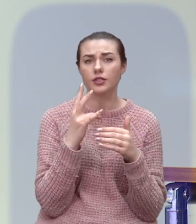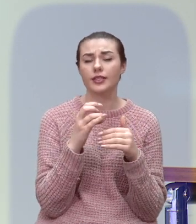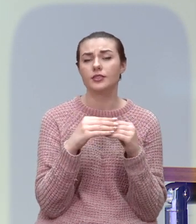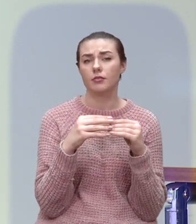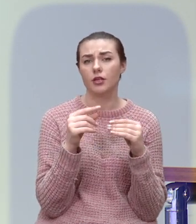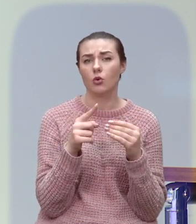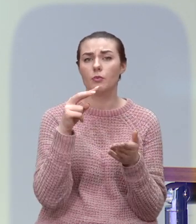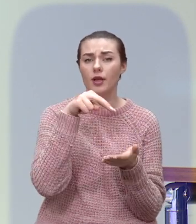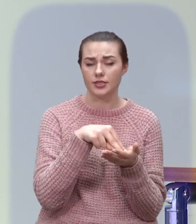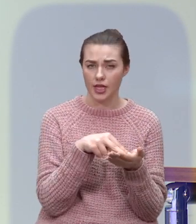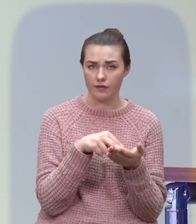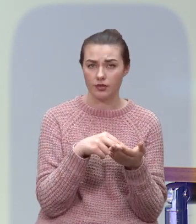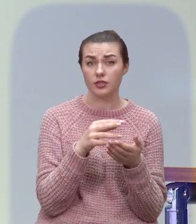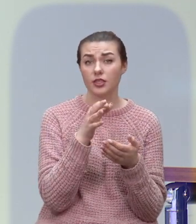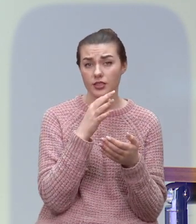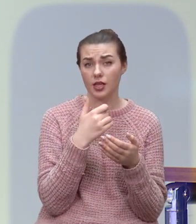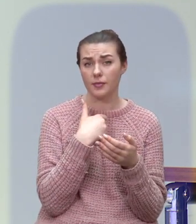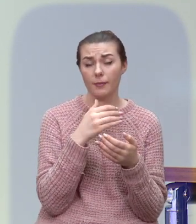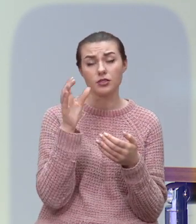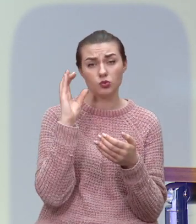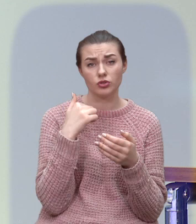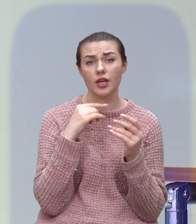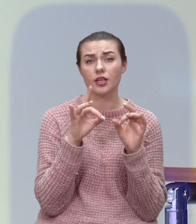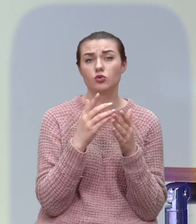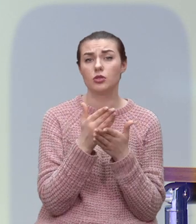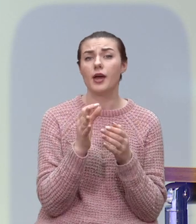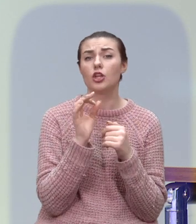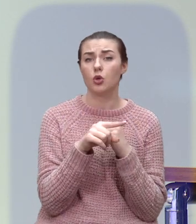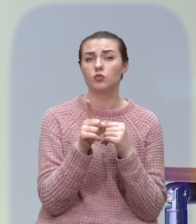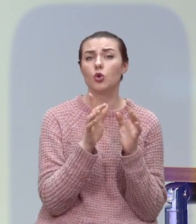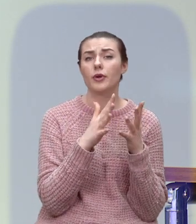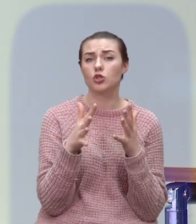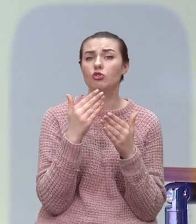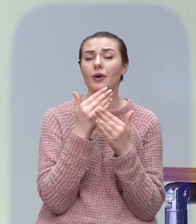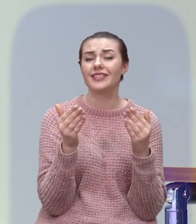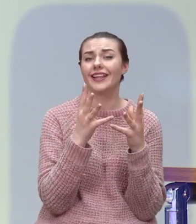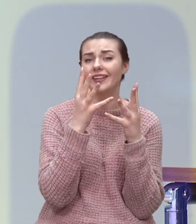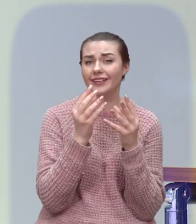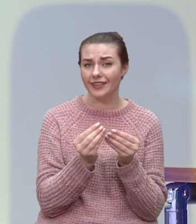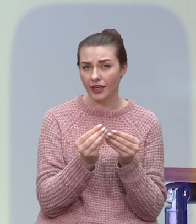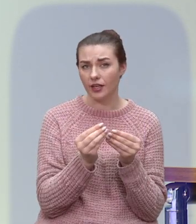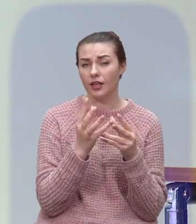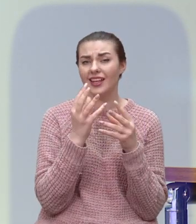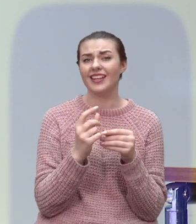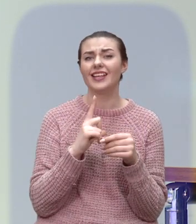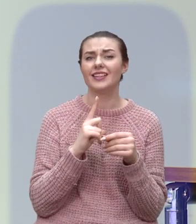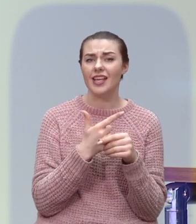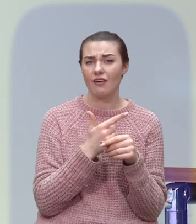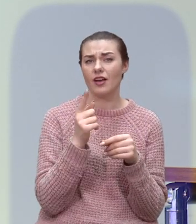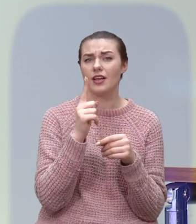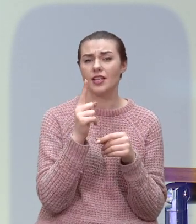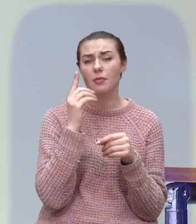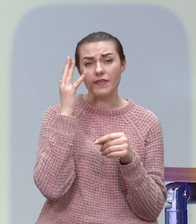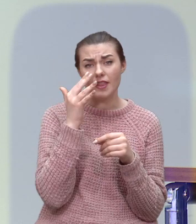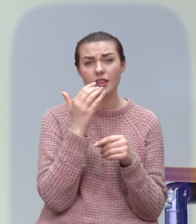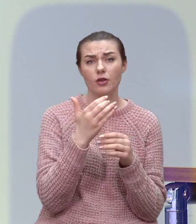меня и поставил на ноги и он сказал мне послушай я поведаю тебе о том что произойдет в последние дни не гнева